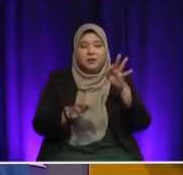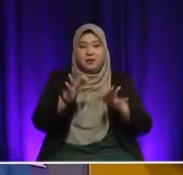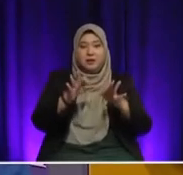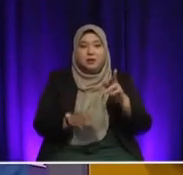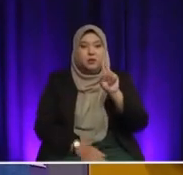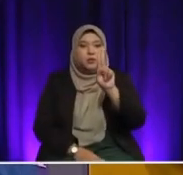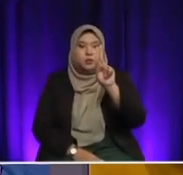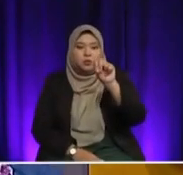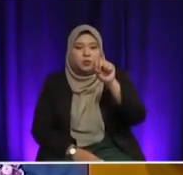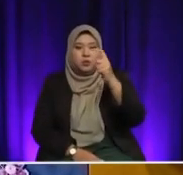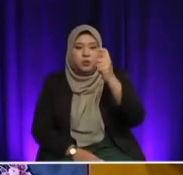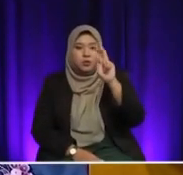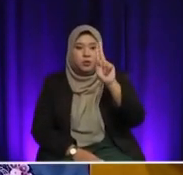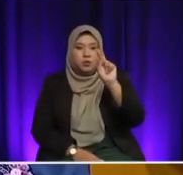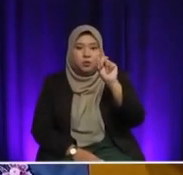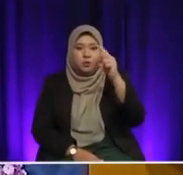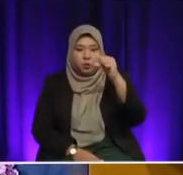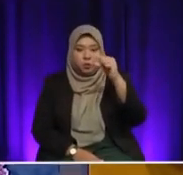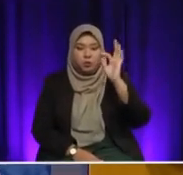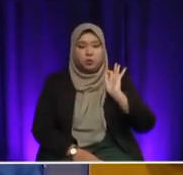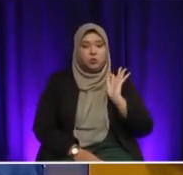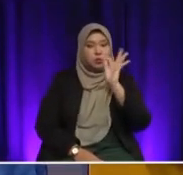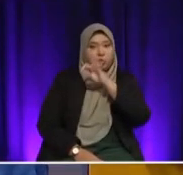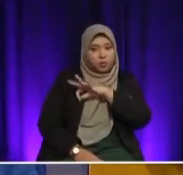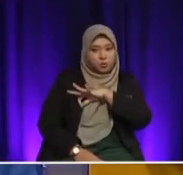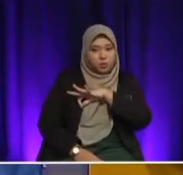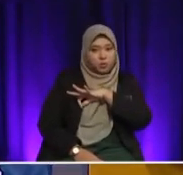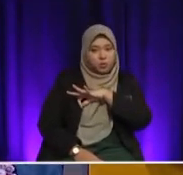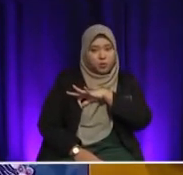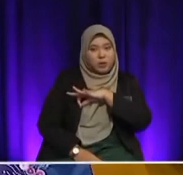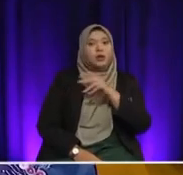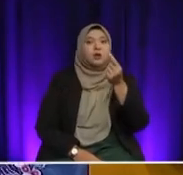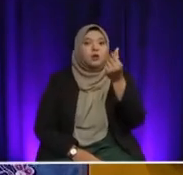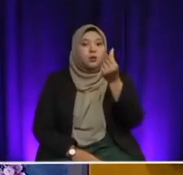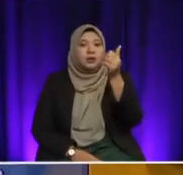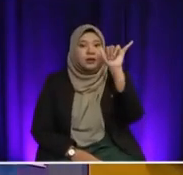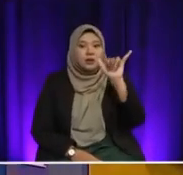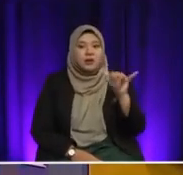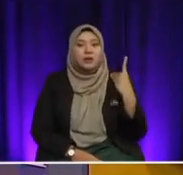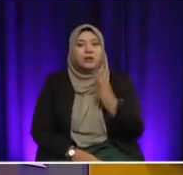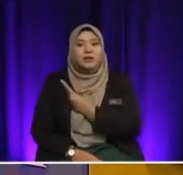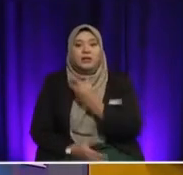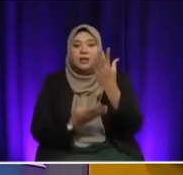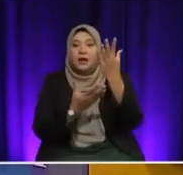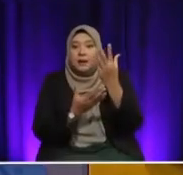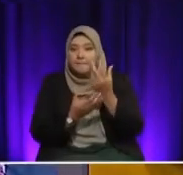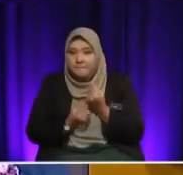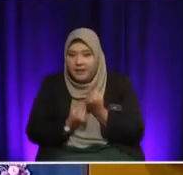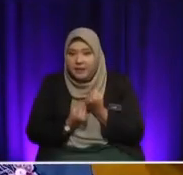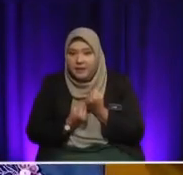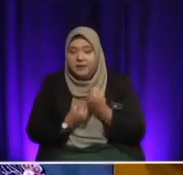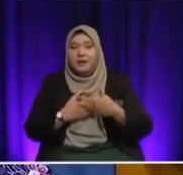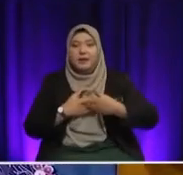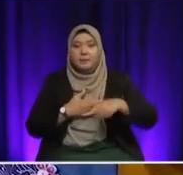minyak? Kita nak buat karipap, berapa kos kita beli tepung? Okay, itu adalah kos. Duit yang dikeluarkan untuk buat sesuatu perkara. Okey,